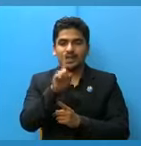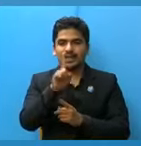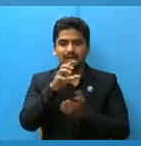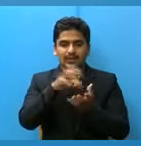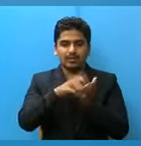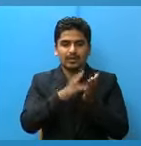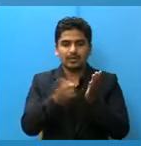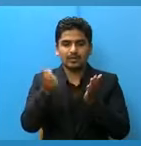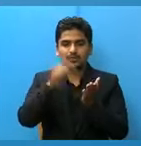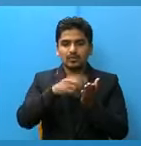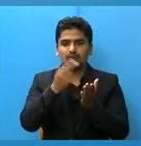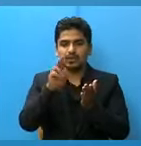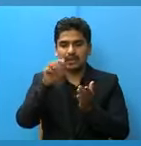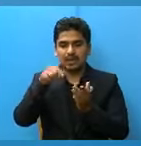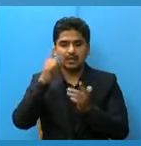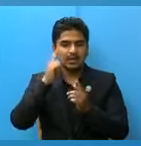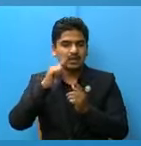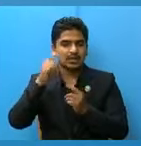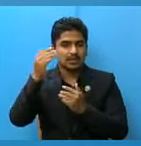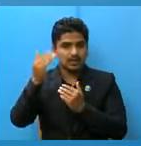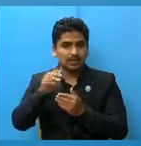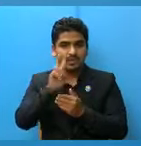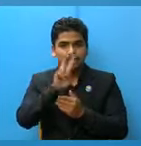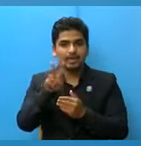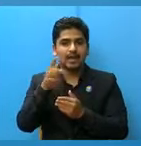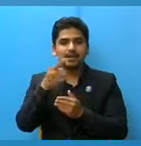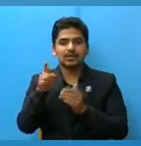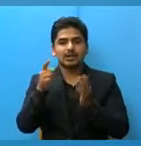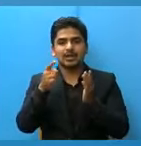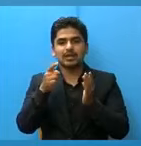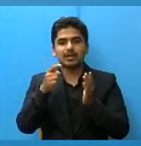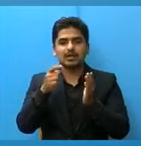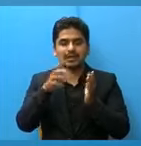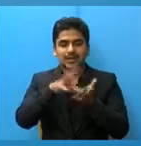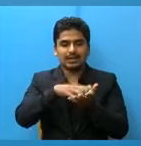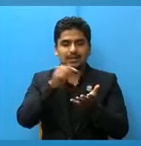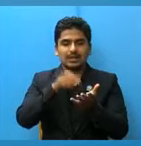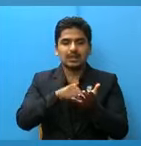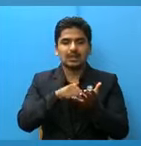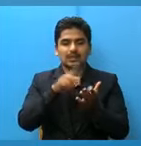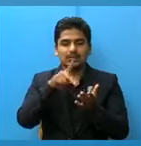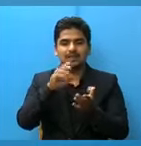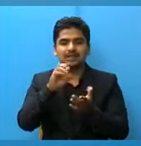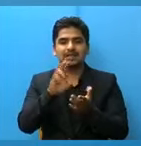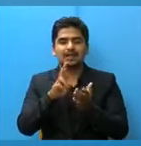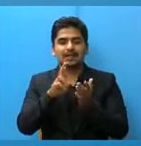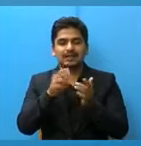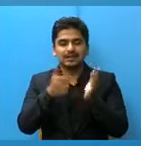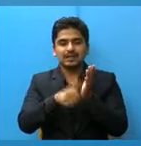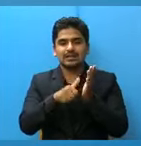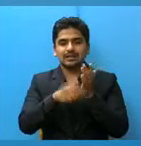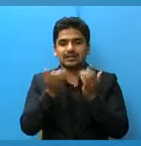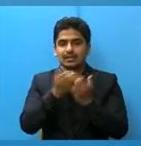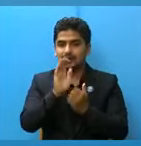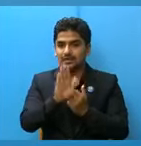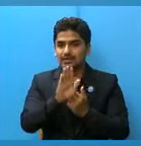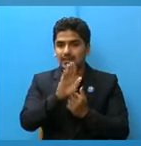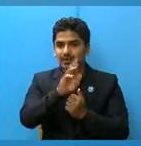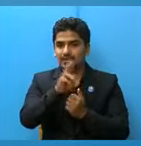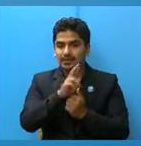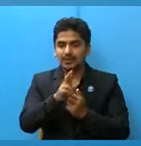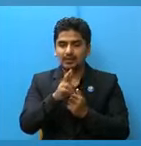ठाम पड़ा शुरू बायरा अहले आज अको दिन समनमा 22 वड़ा केंद्र अरुबाट PCR टेस्ट अरु गरदे आये को चाहिए अज